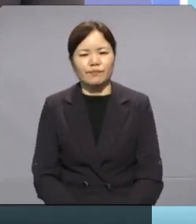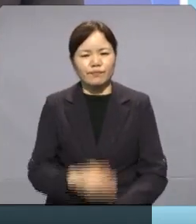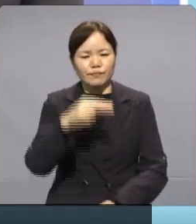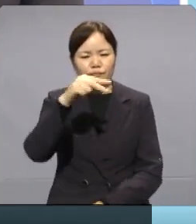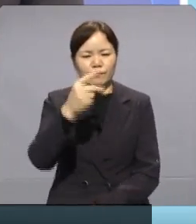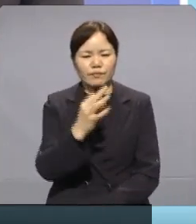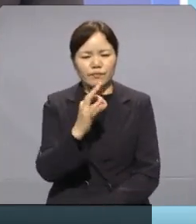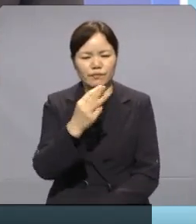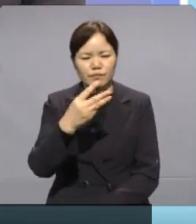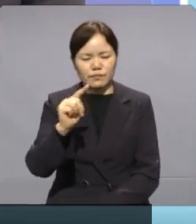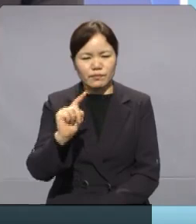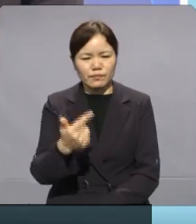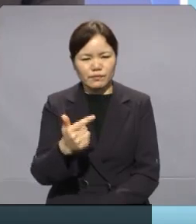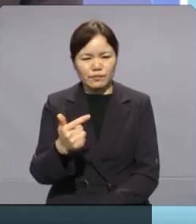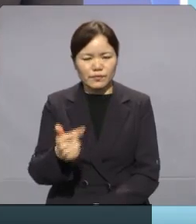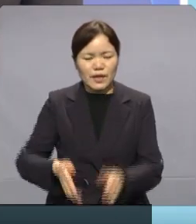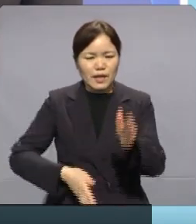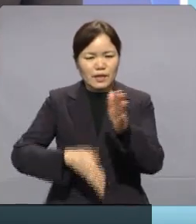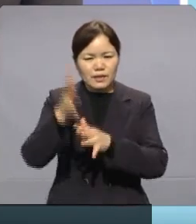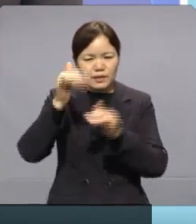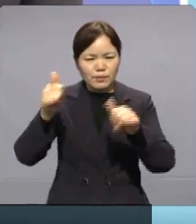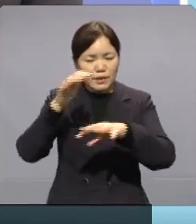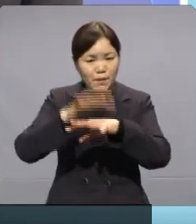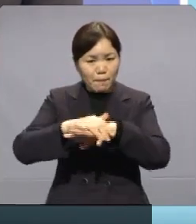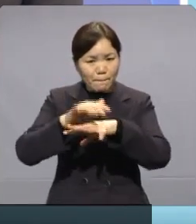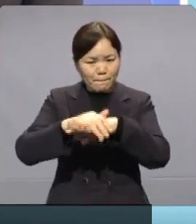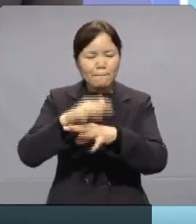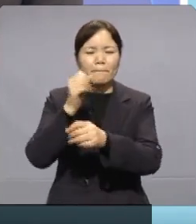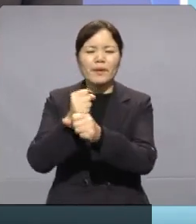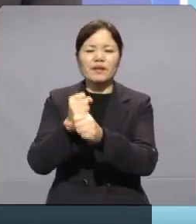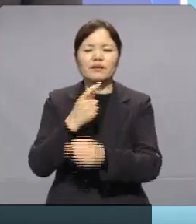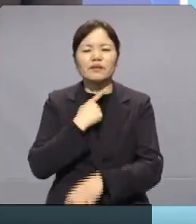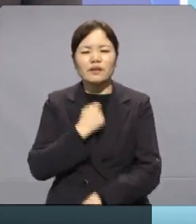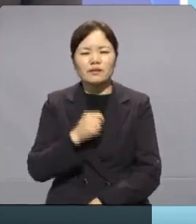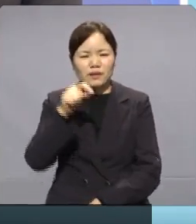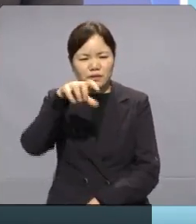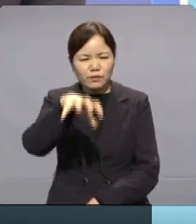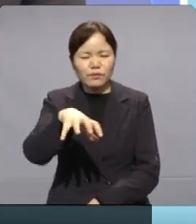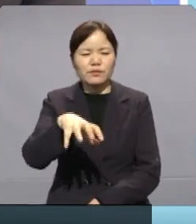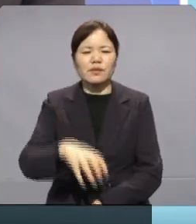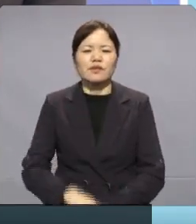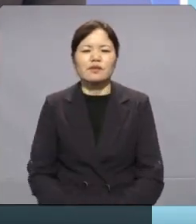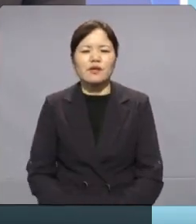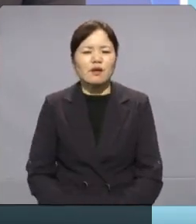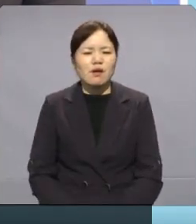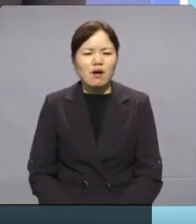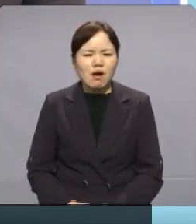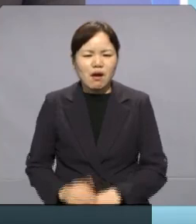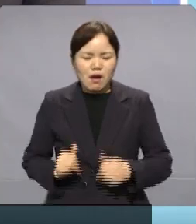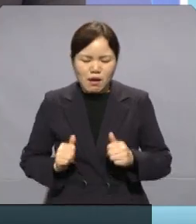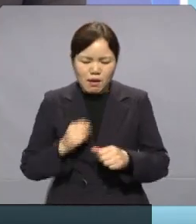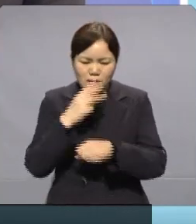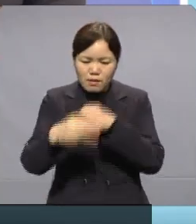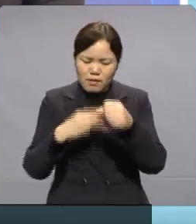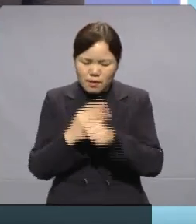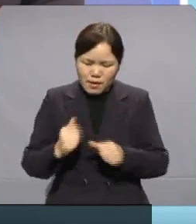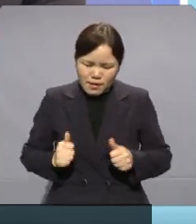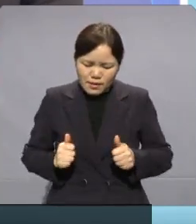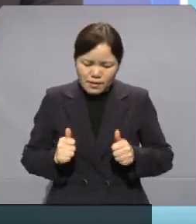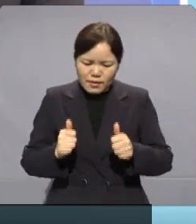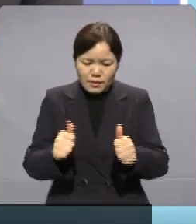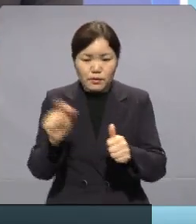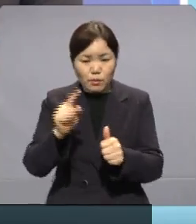동탄 텃밭이라는 곳도 만들었습니다. 그곳에서 3년 동안 굉장히 열심히 아이들